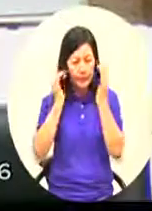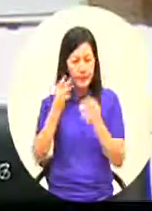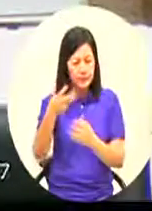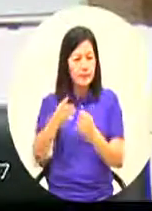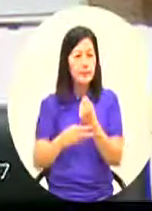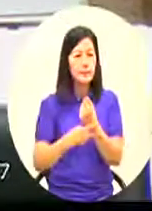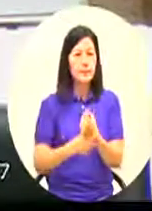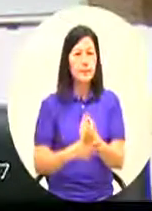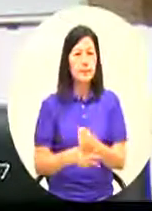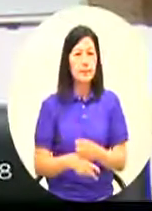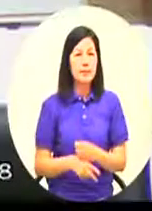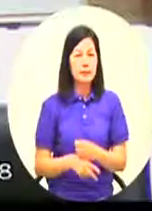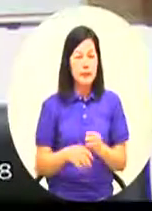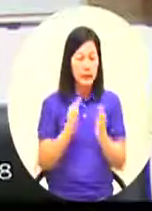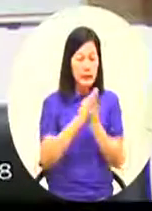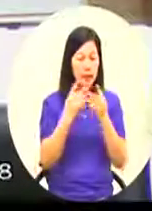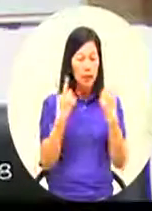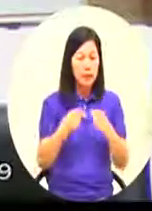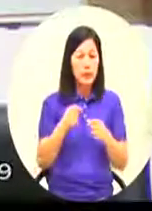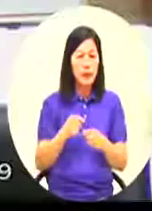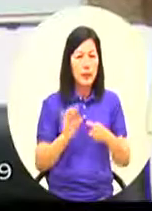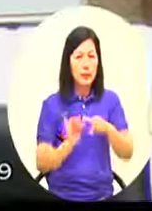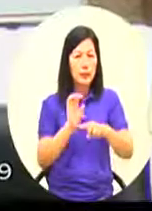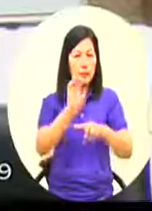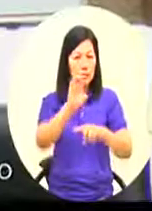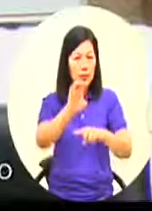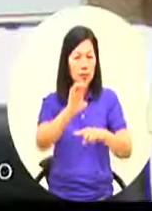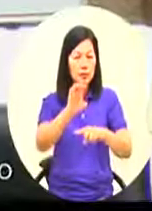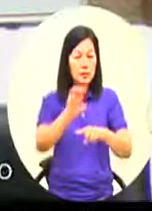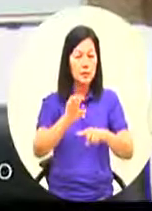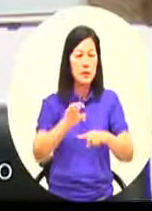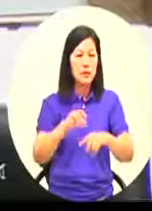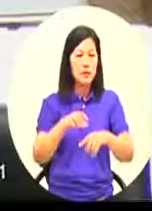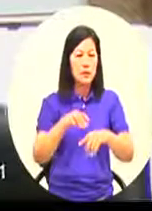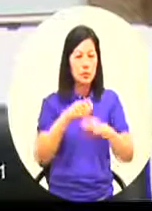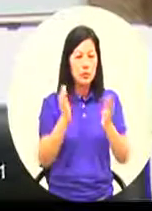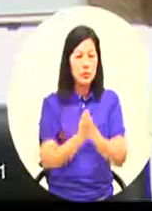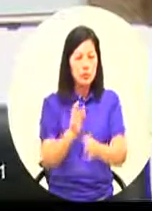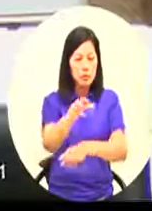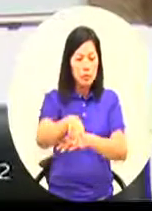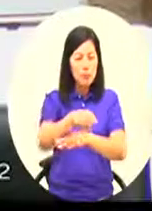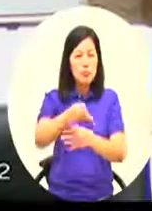桃园跟纳马夏90%都是在做农，